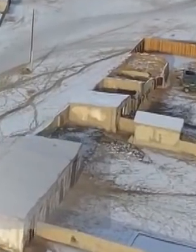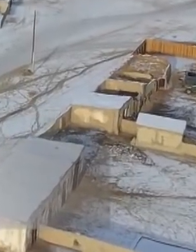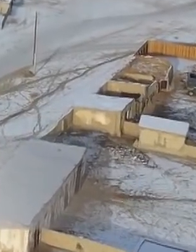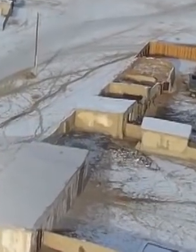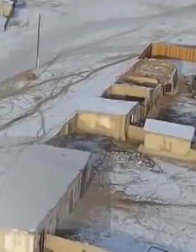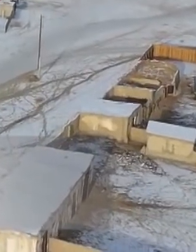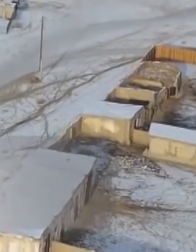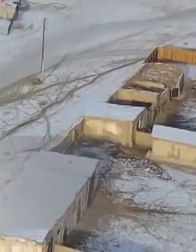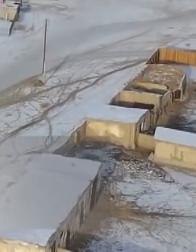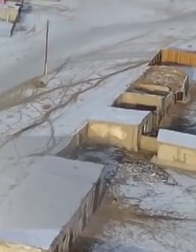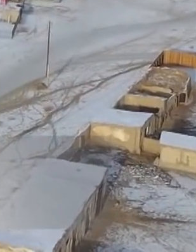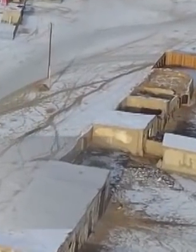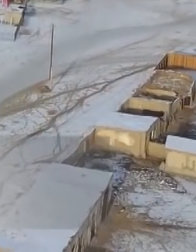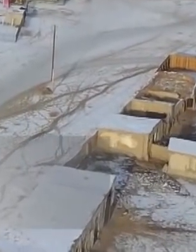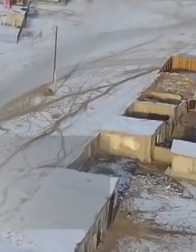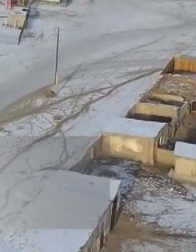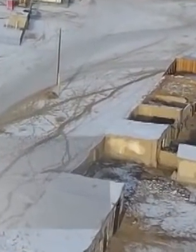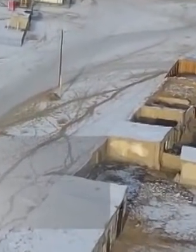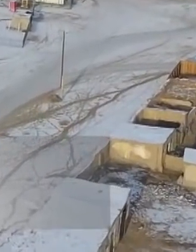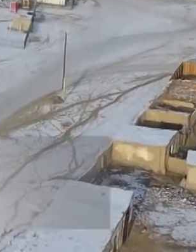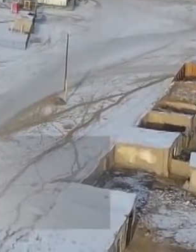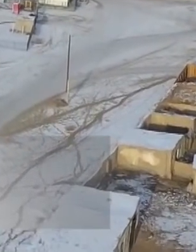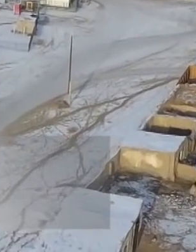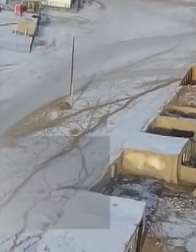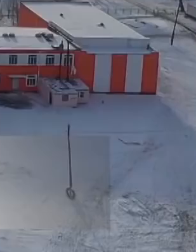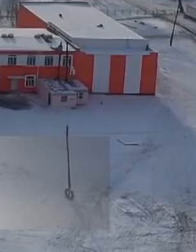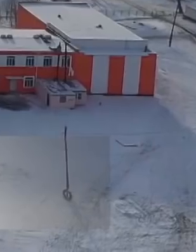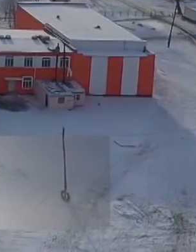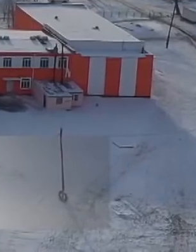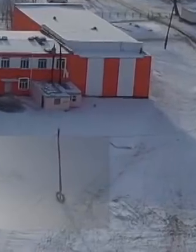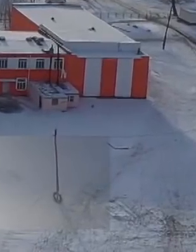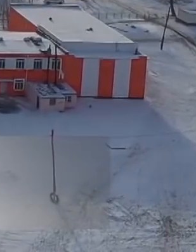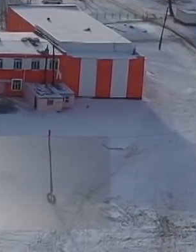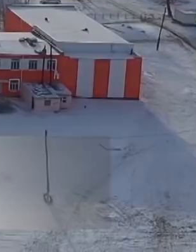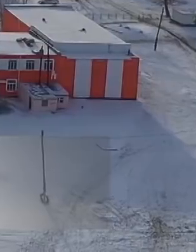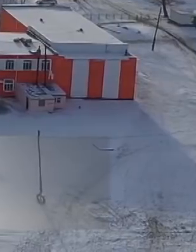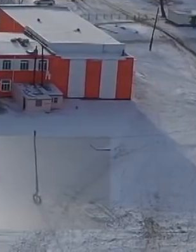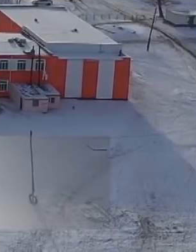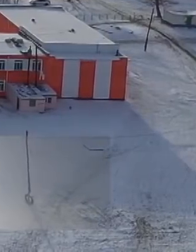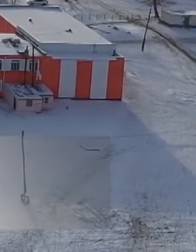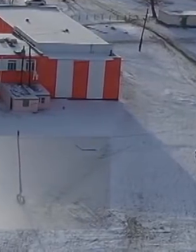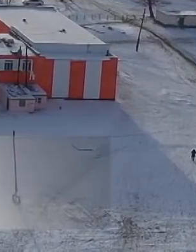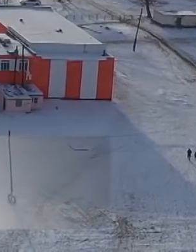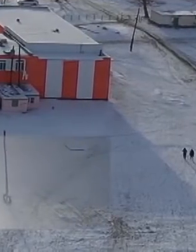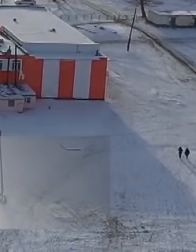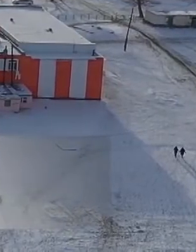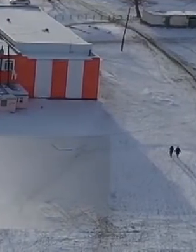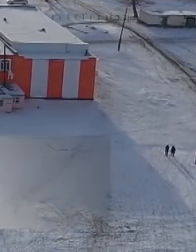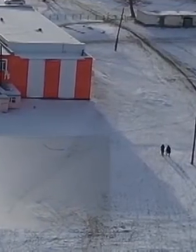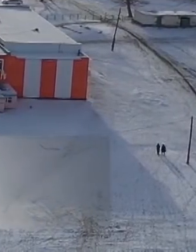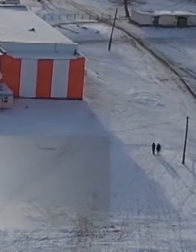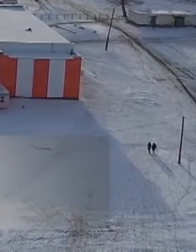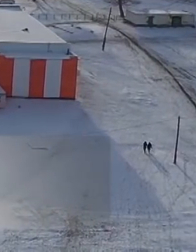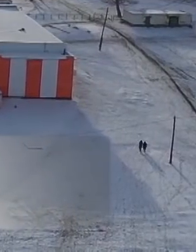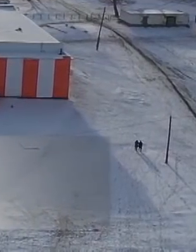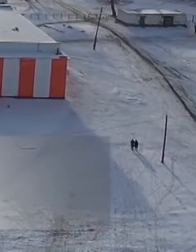Ард нийтийн дунд нийтийн бие тамины спортыг хөгжүүлэхэд спортын бүтээн байгуулалт материалог ВАЗ хамгийн чухал. Энэ онд Ховд аймгийн Зэрэг, Мянгат, Уянд